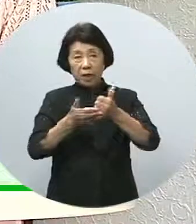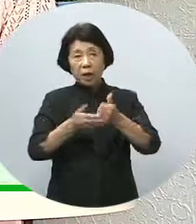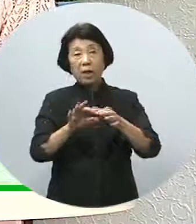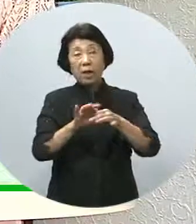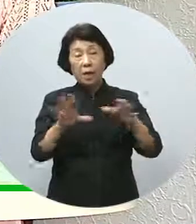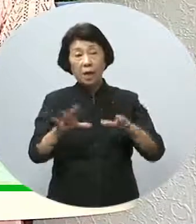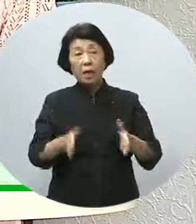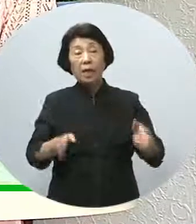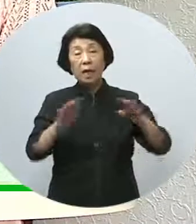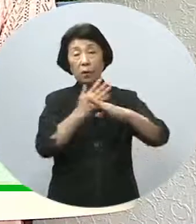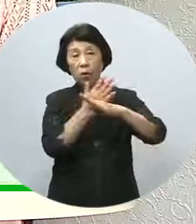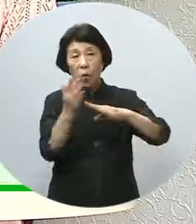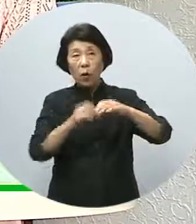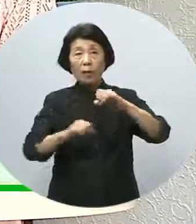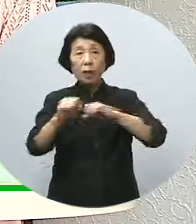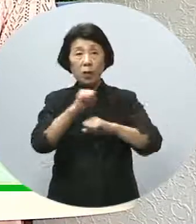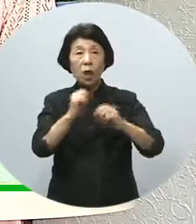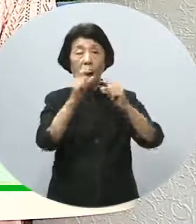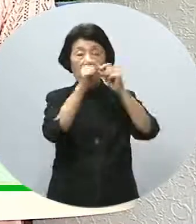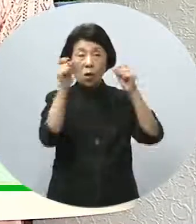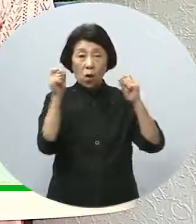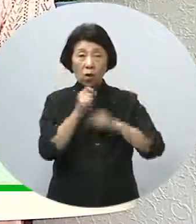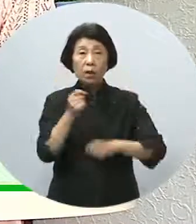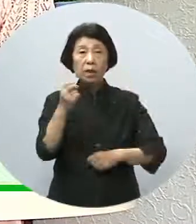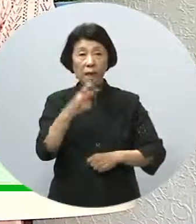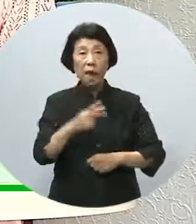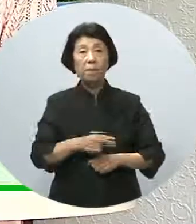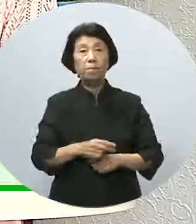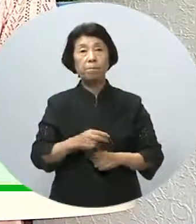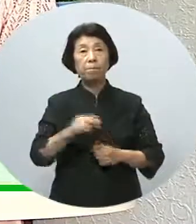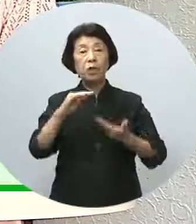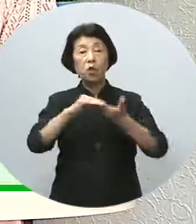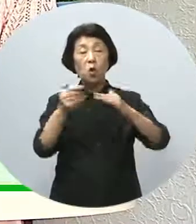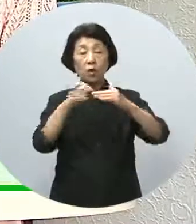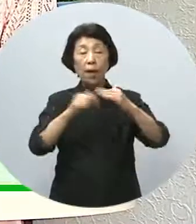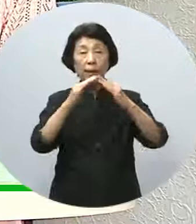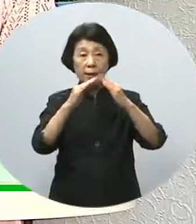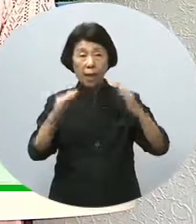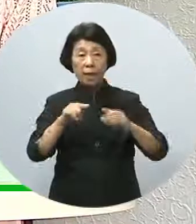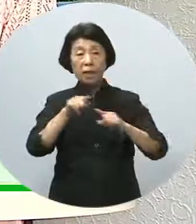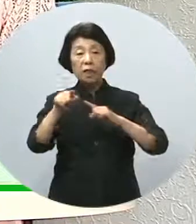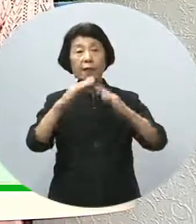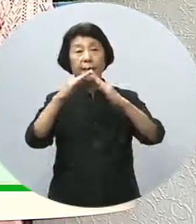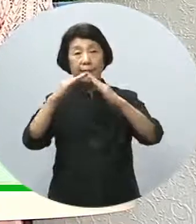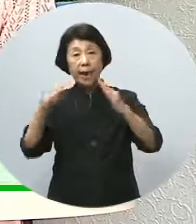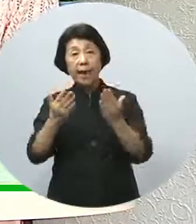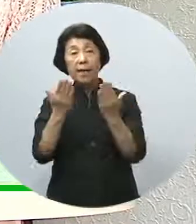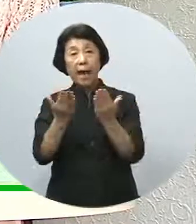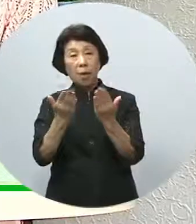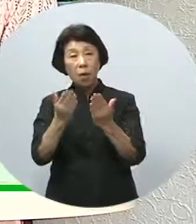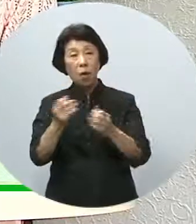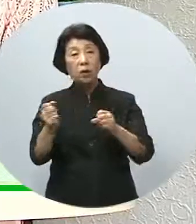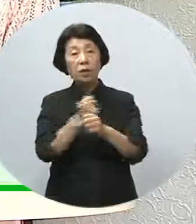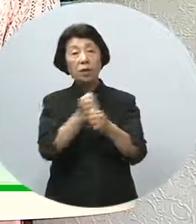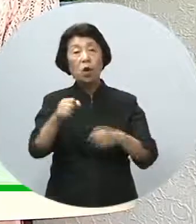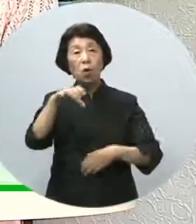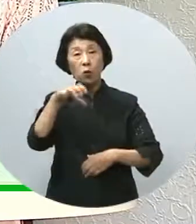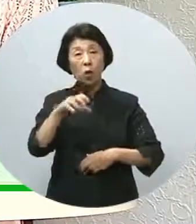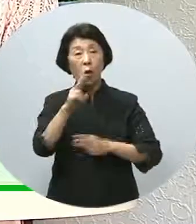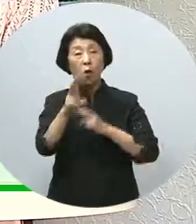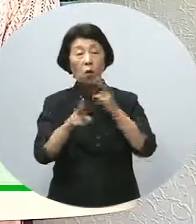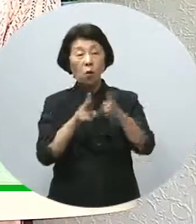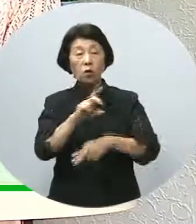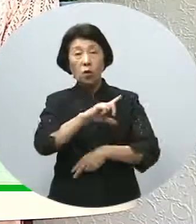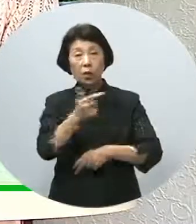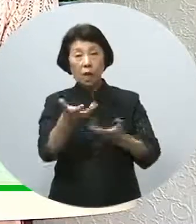4日に取り組んでいます個人の方はもちろん町内会自治会学校事業所高場